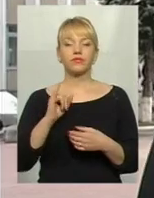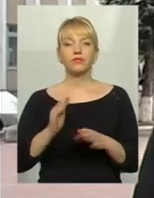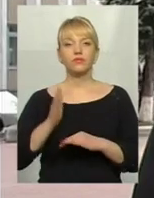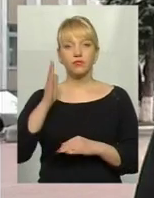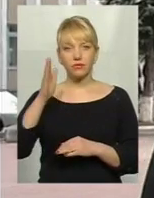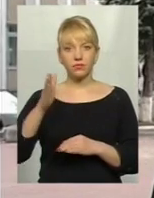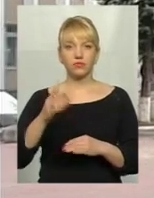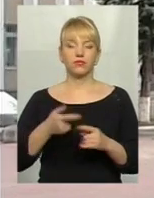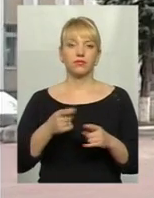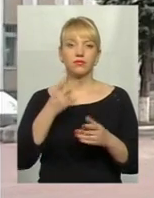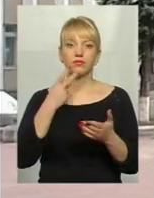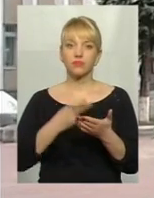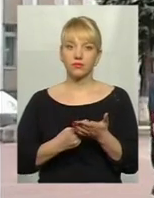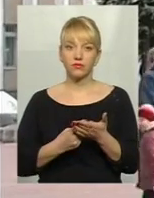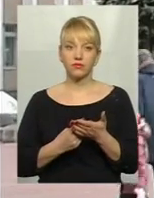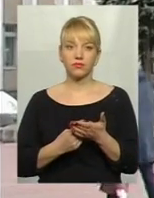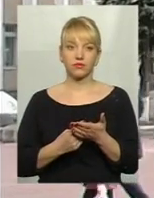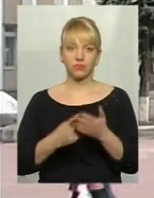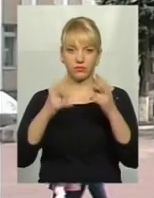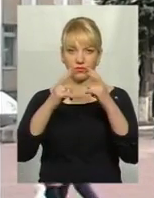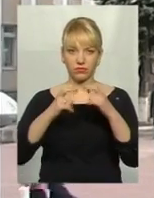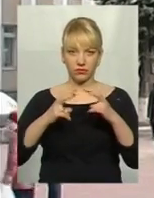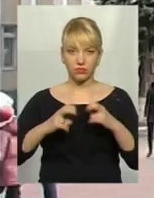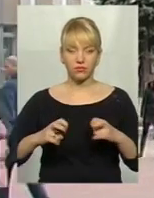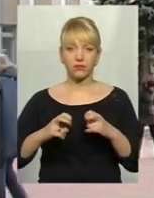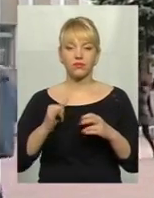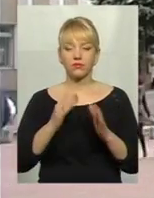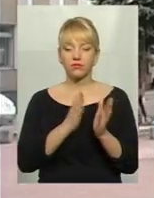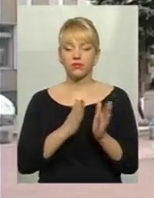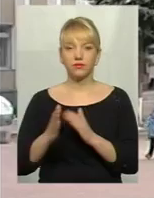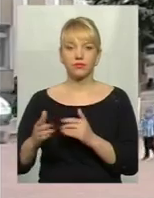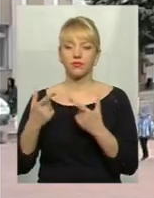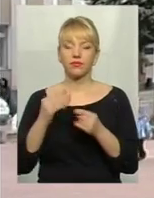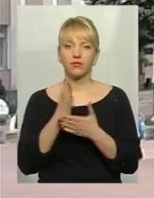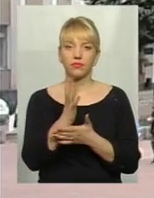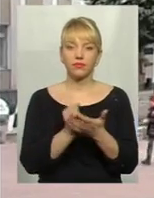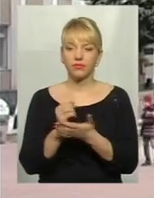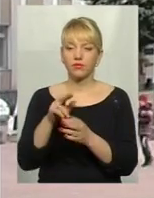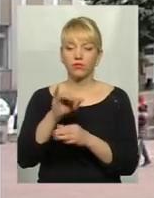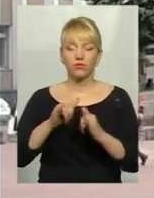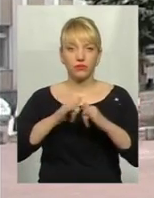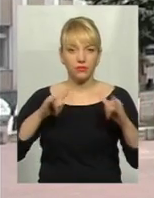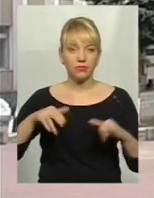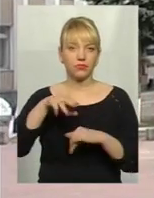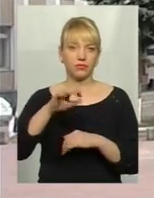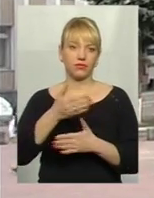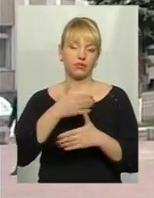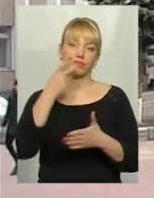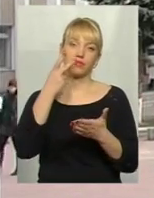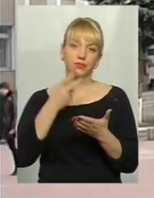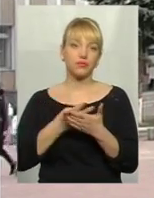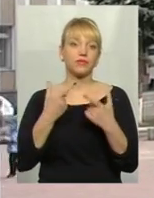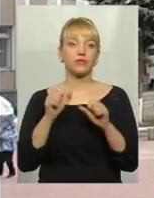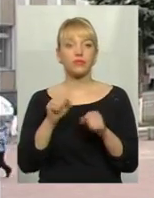перспективі, провівши аналіз і систематизувавши, де є резерви по збільшенню, то ми бачимо,